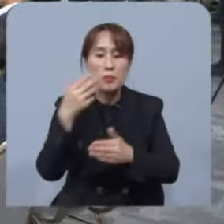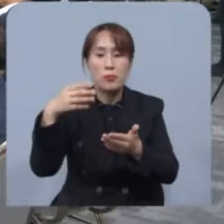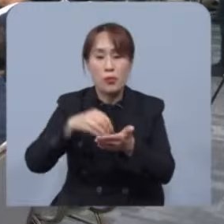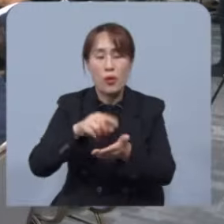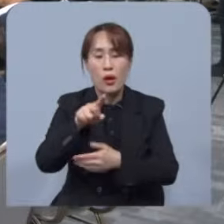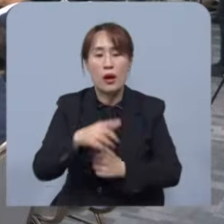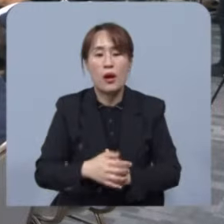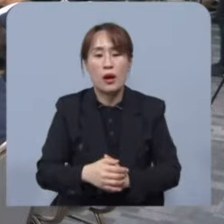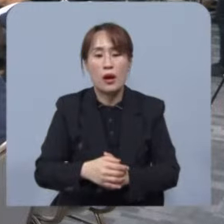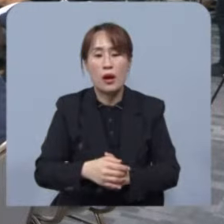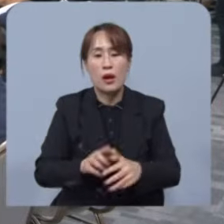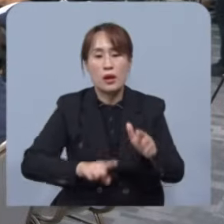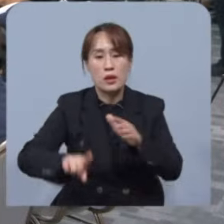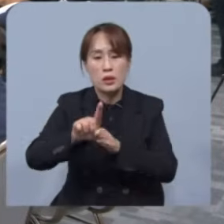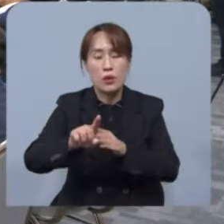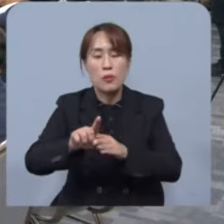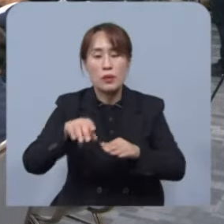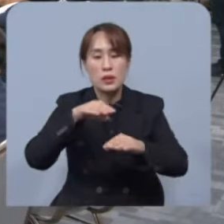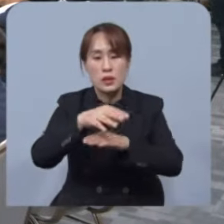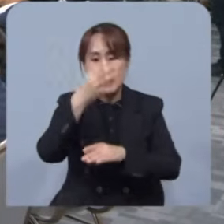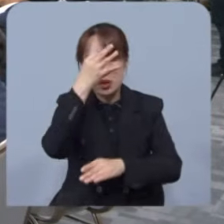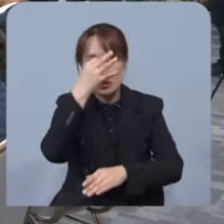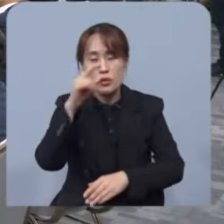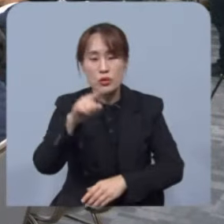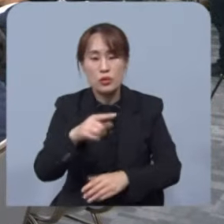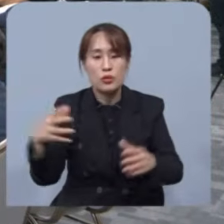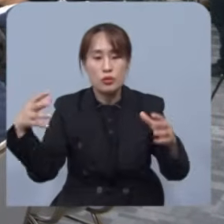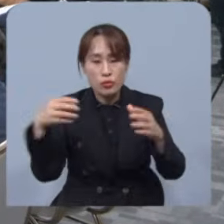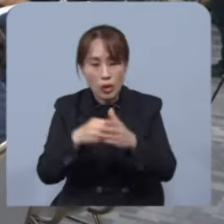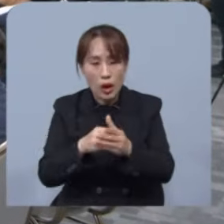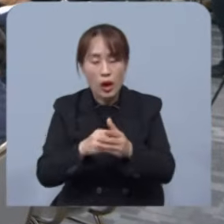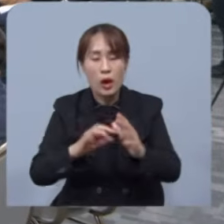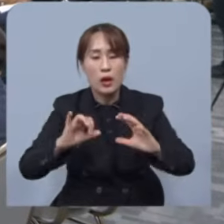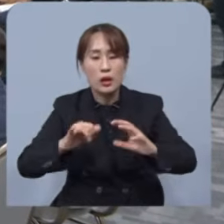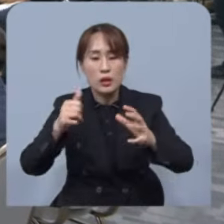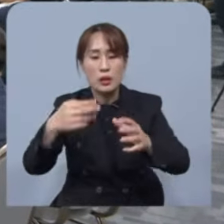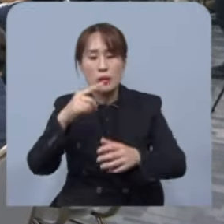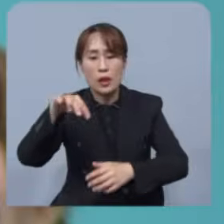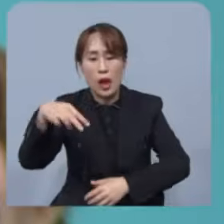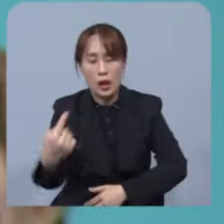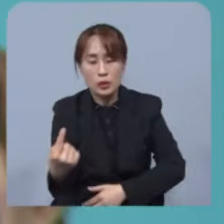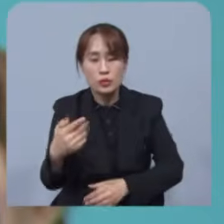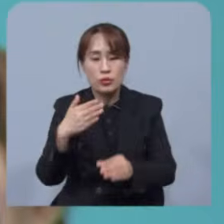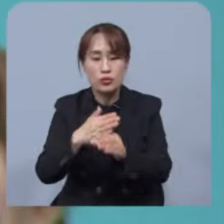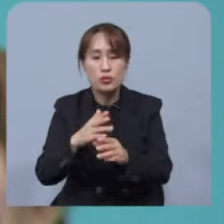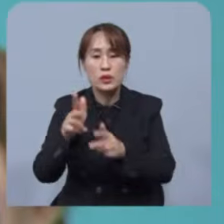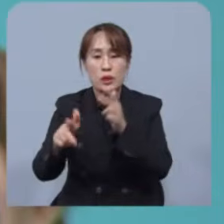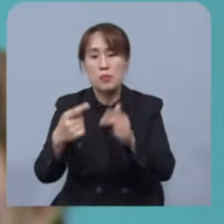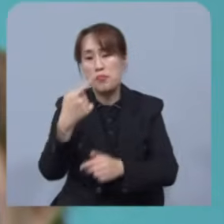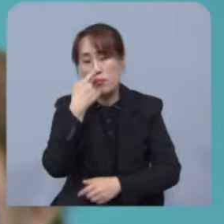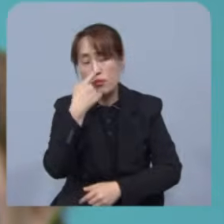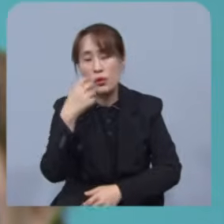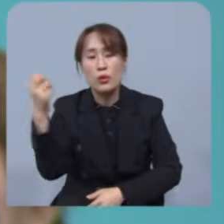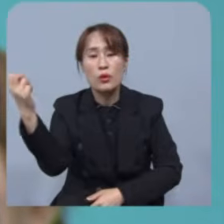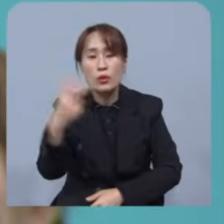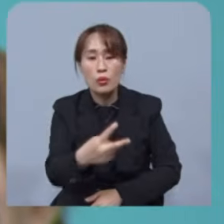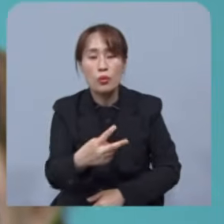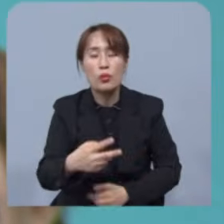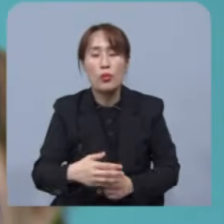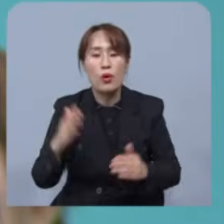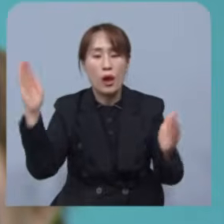포함하는 첨단 모빌리티 기술과 융합과 글로벌 탄소 중립 산업의 가치를 배우고